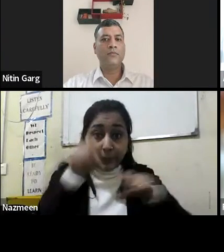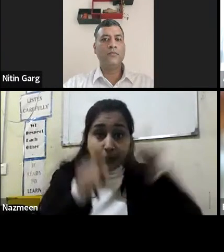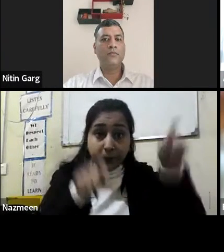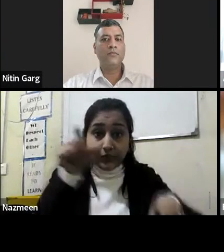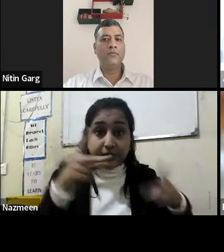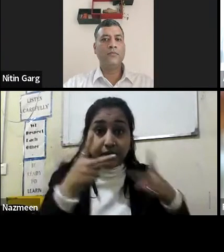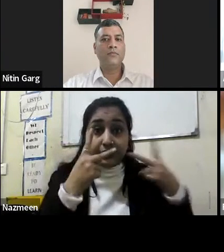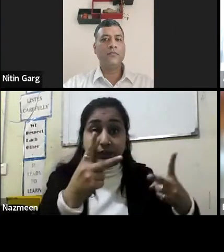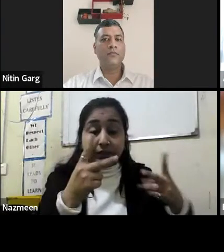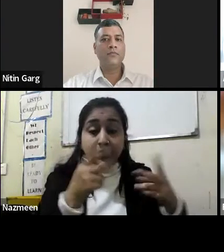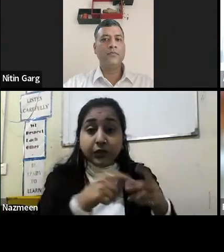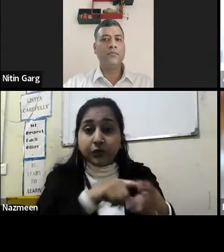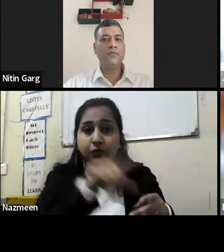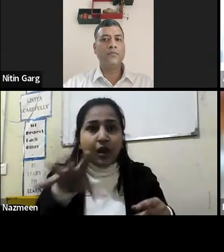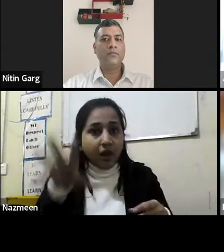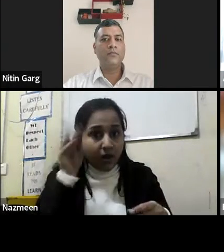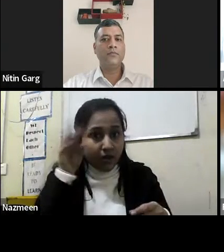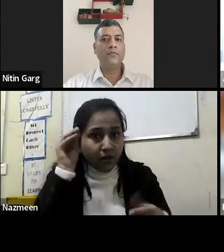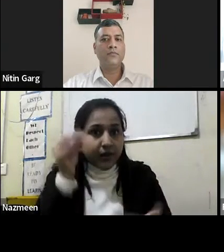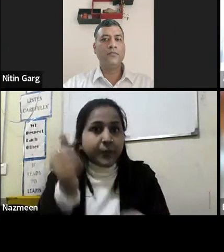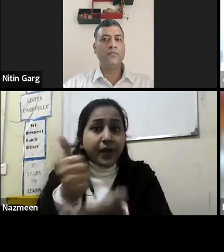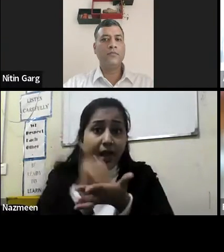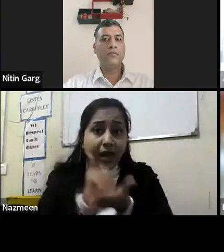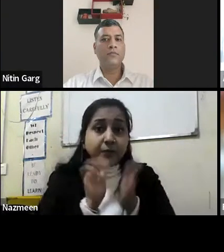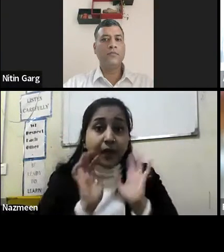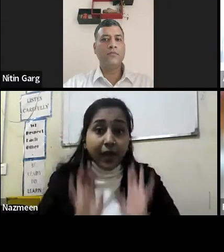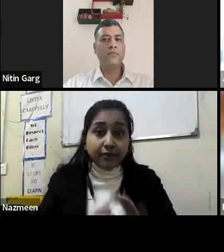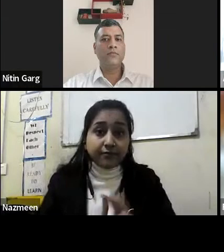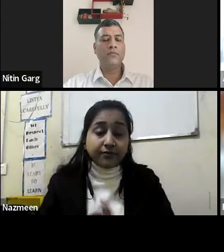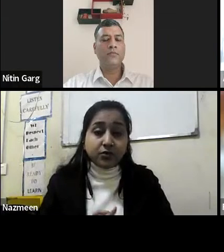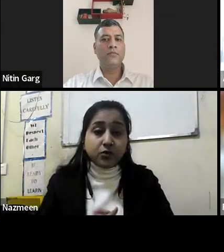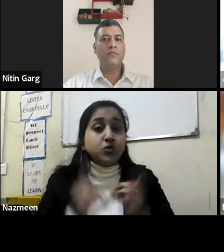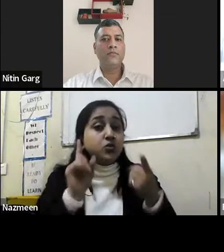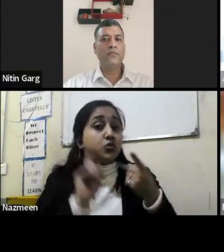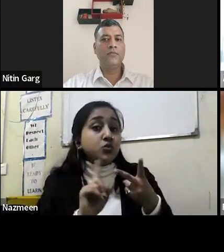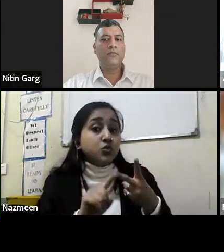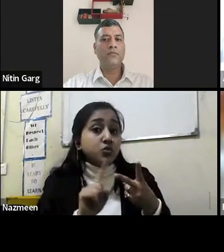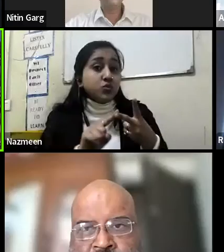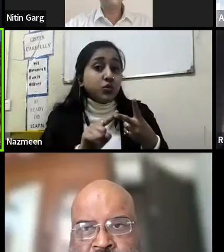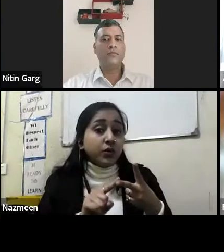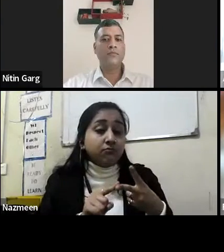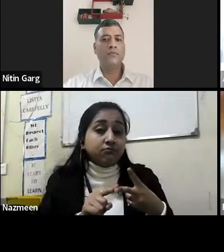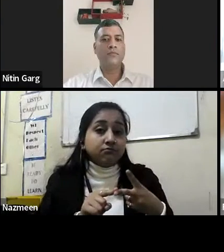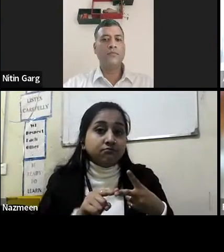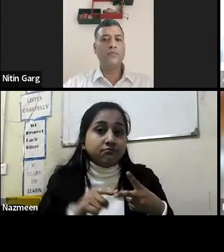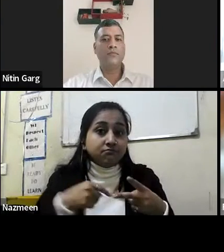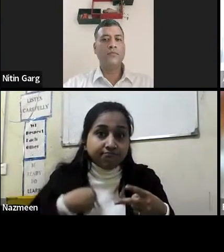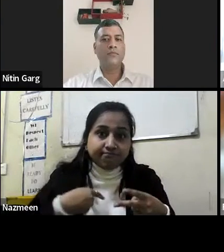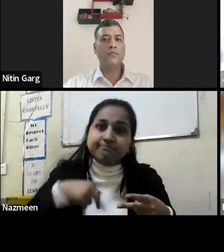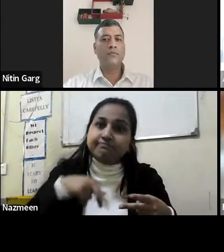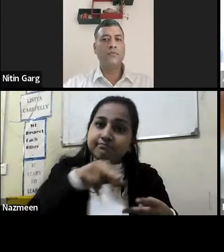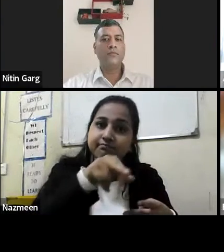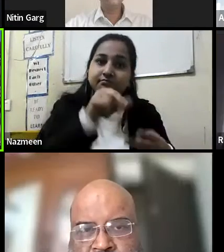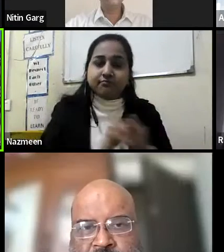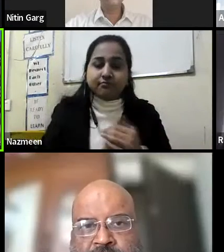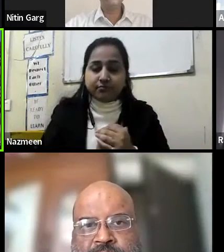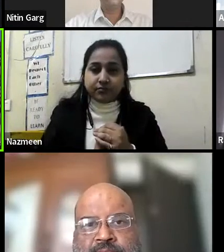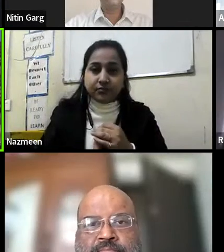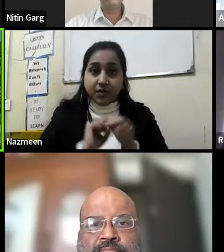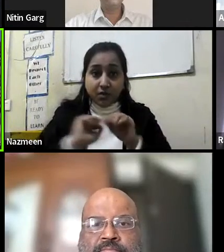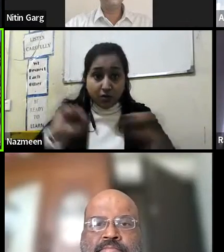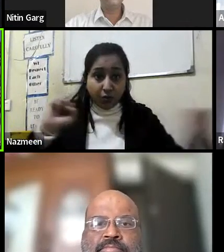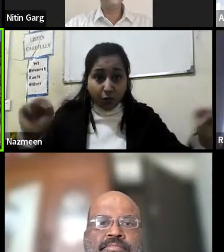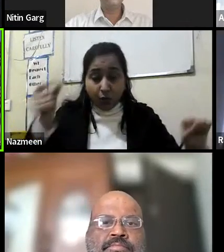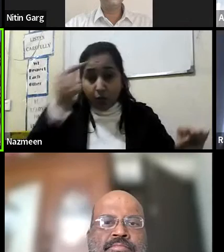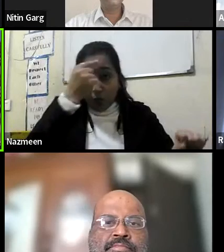तो learning में बहुत ज़्यादा है. दूसरा जो है in movement, people who have